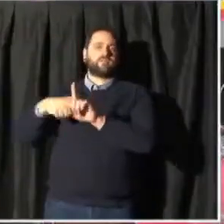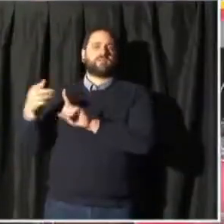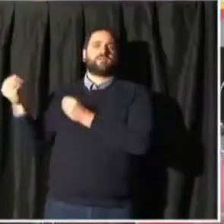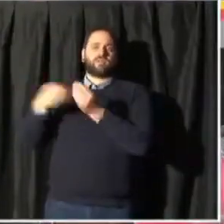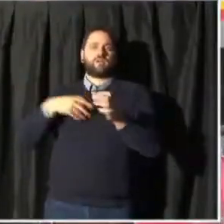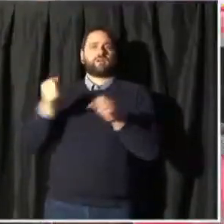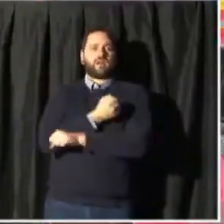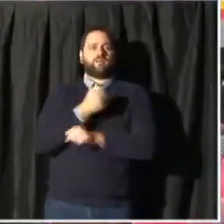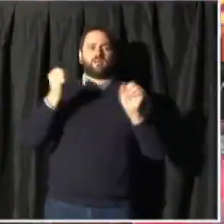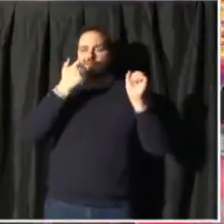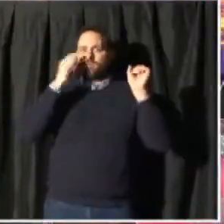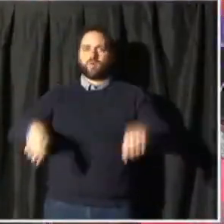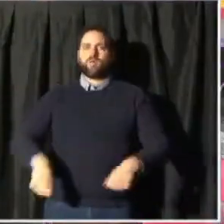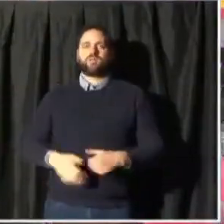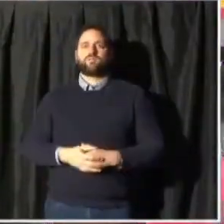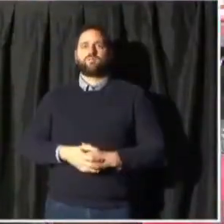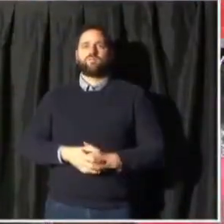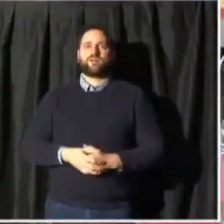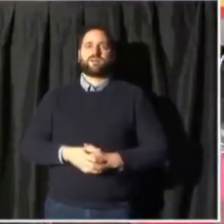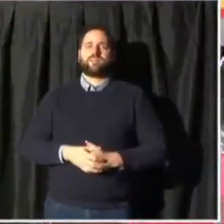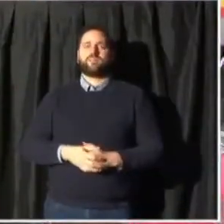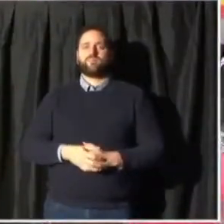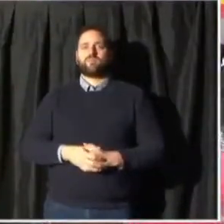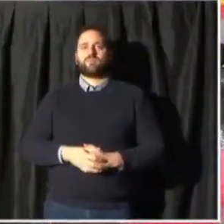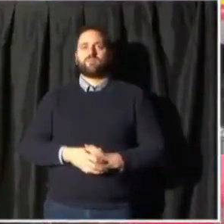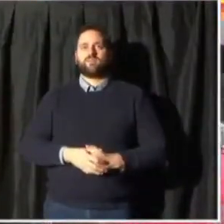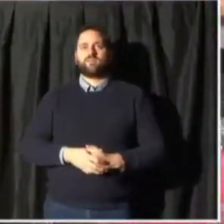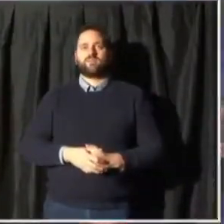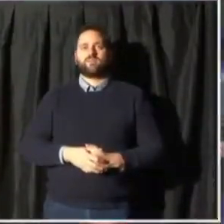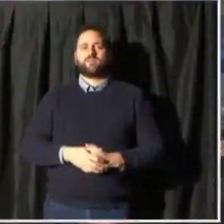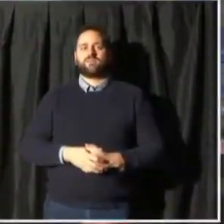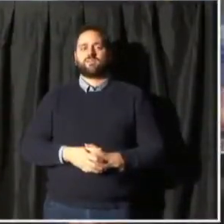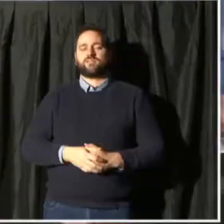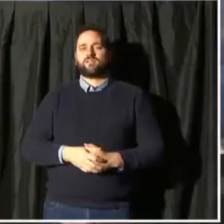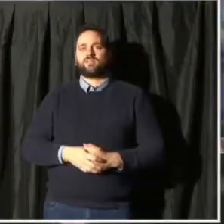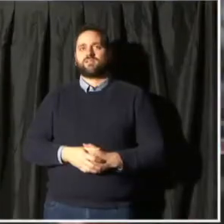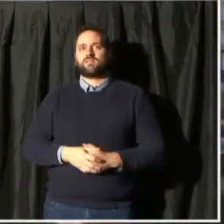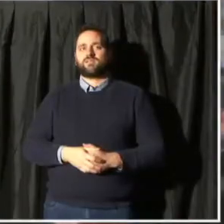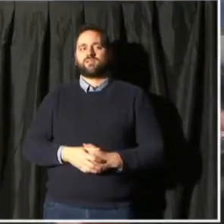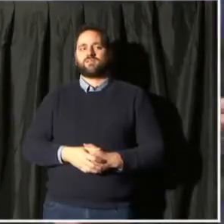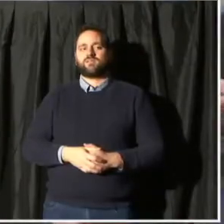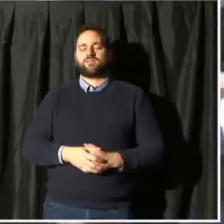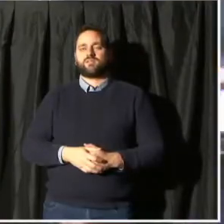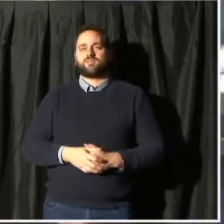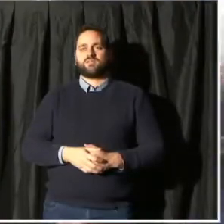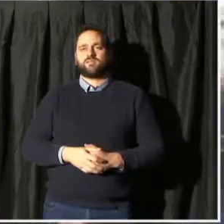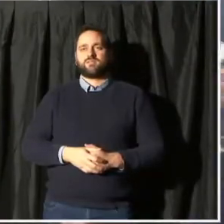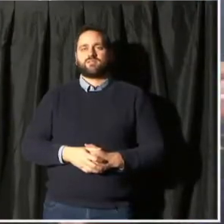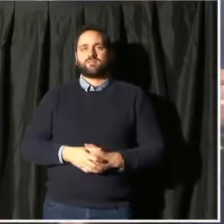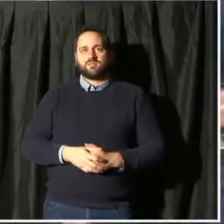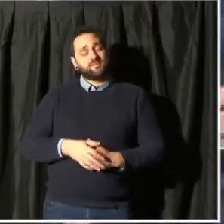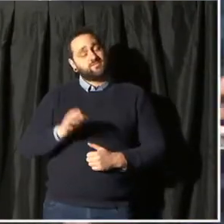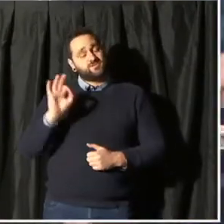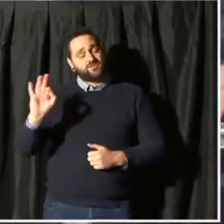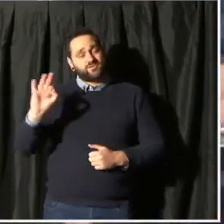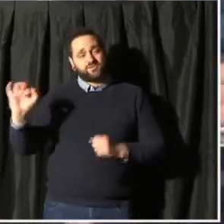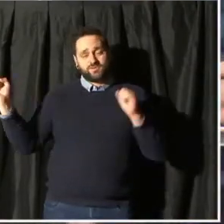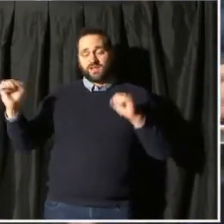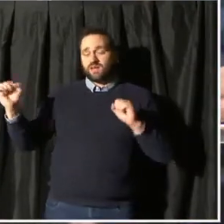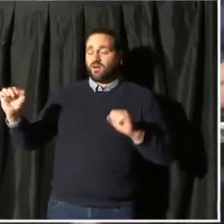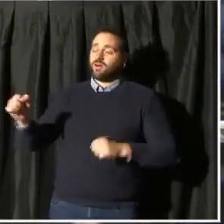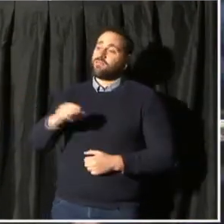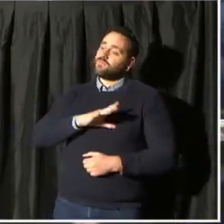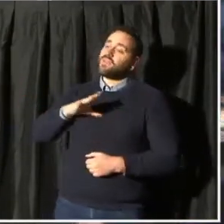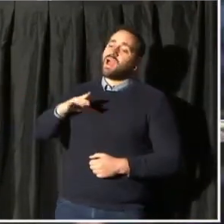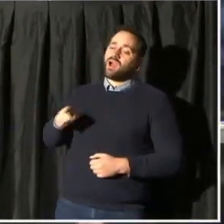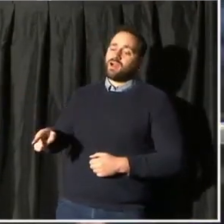merci m brasse a effectivement on est fier de cette vieille gauche qui tâche en fait heureusement